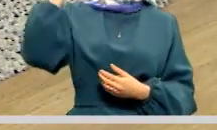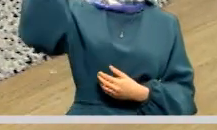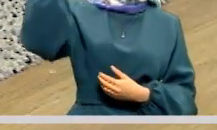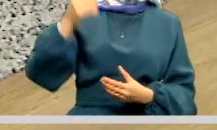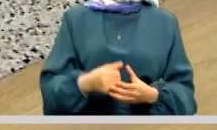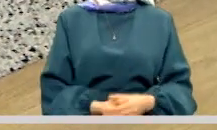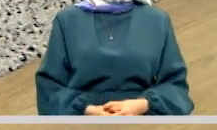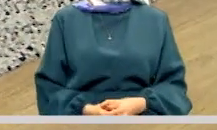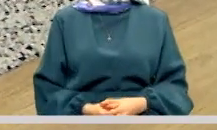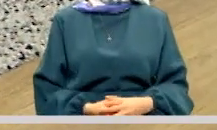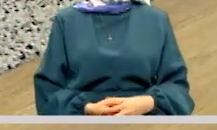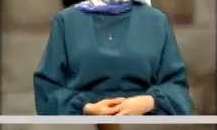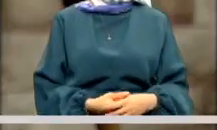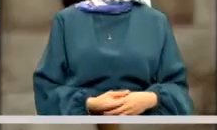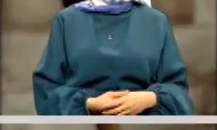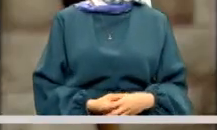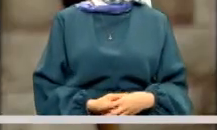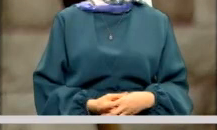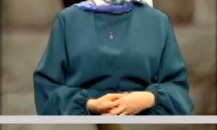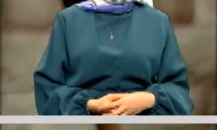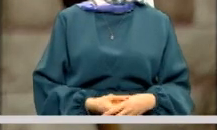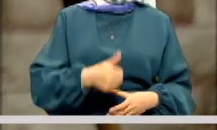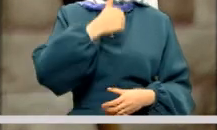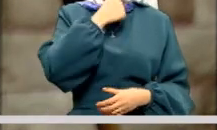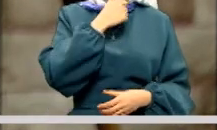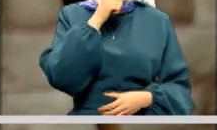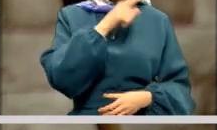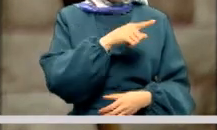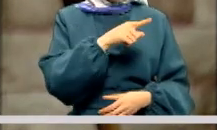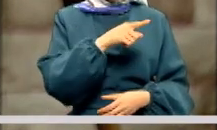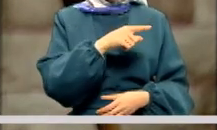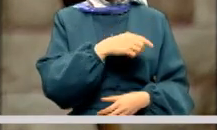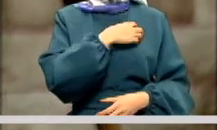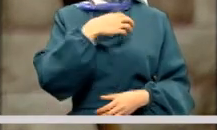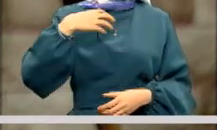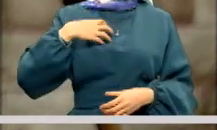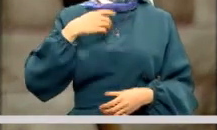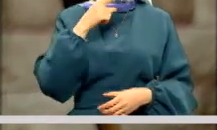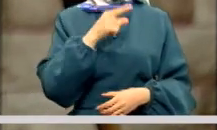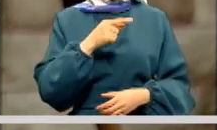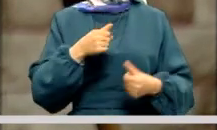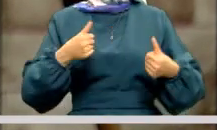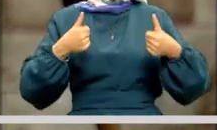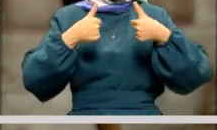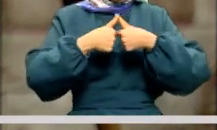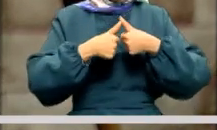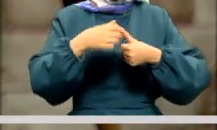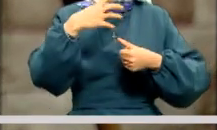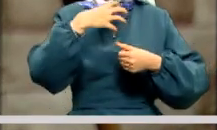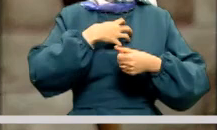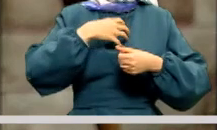dedeler ve ninelerimiz olan babalarımızın annelerimizin eşimizin kendimizin